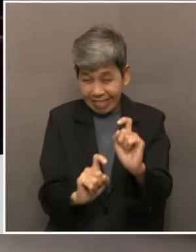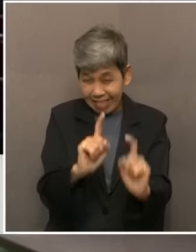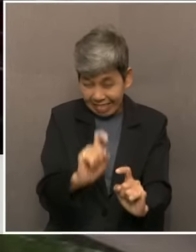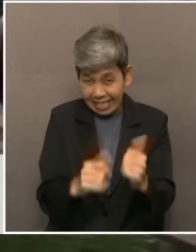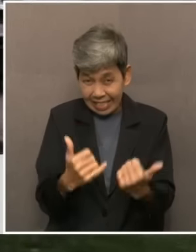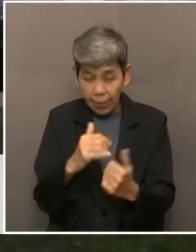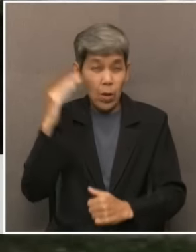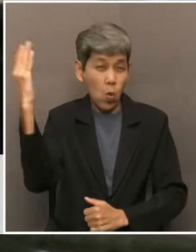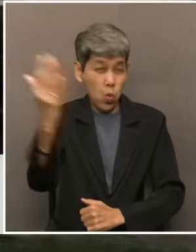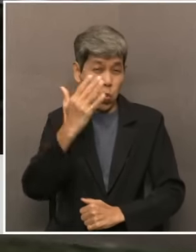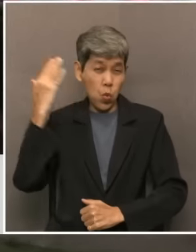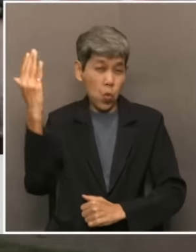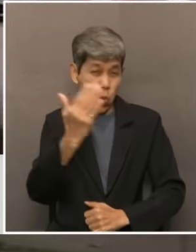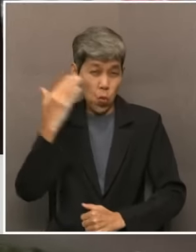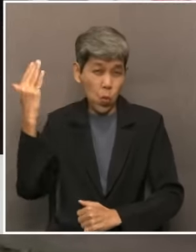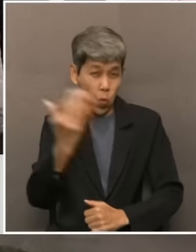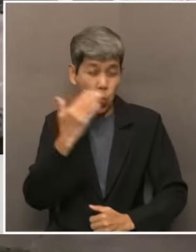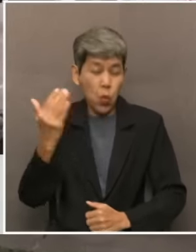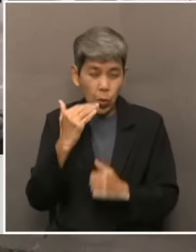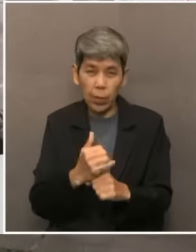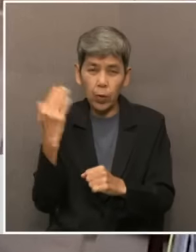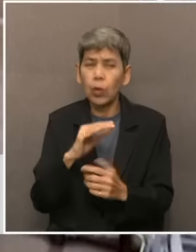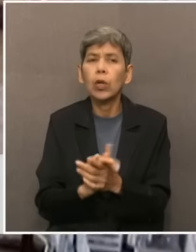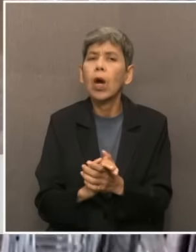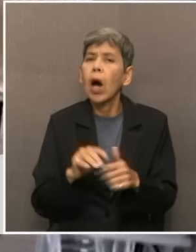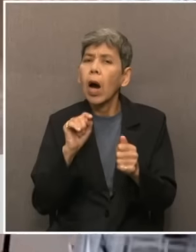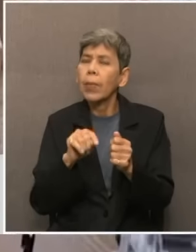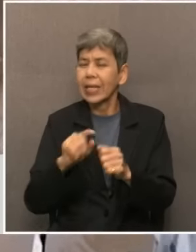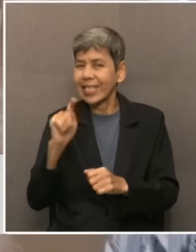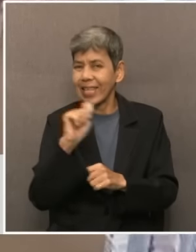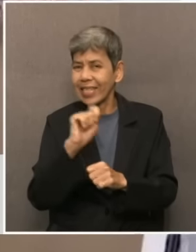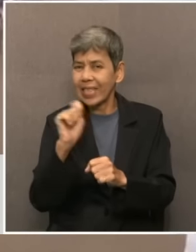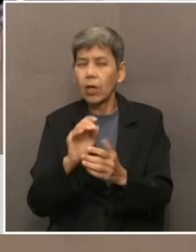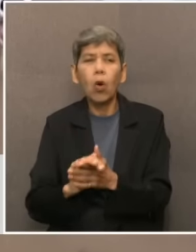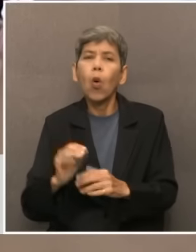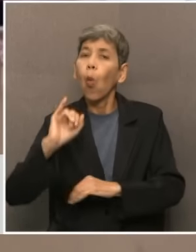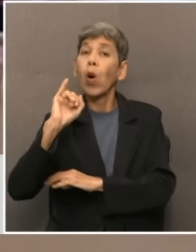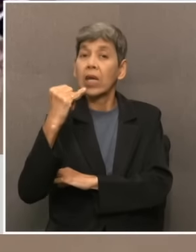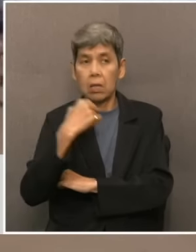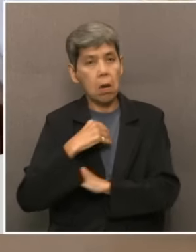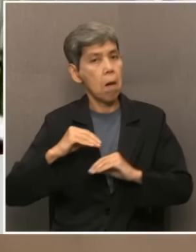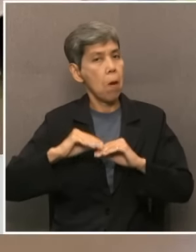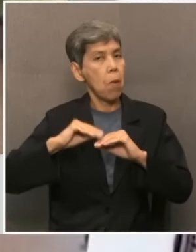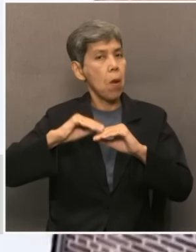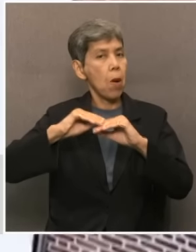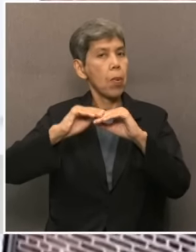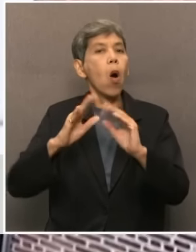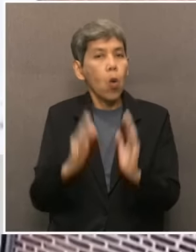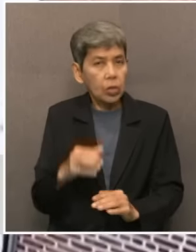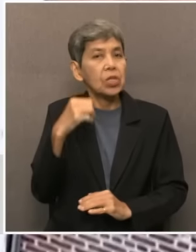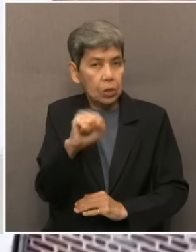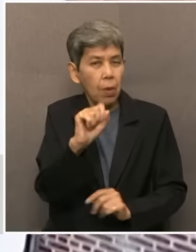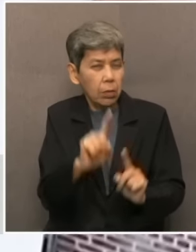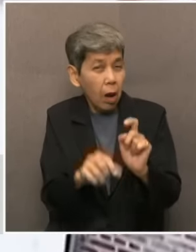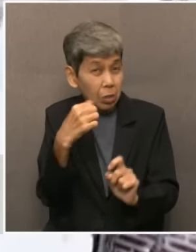ลาะสนจ Hurricane Burilsความแงระดับหนึ่ง ที่ทะรมเทคซสและหเซีนาของสหรฐเมื่วันจ่งเพิ่มขนมาเป็นกร คนแล้นะครั